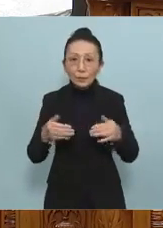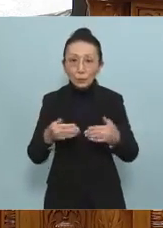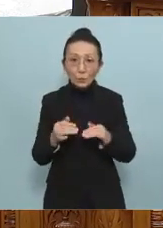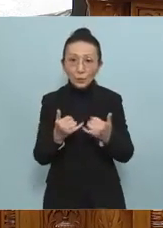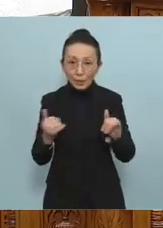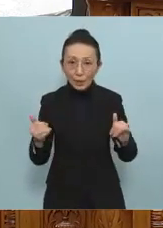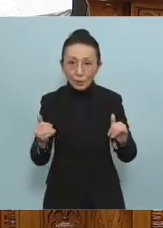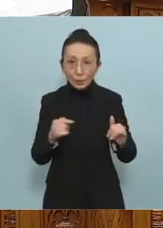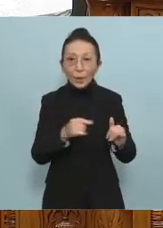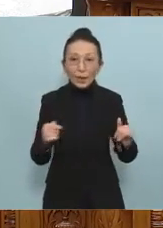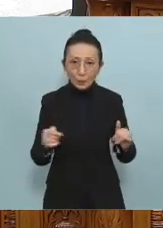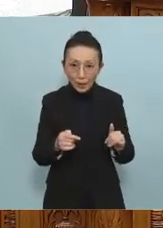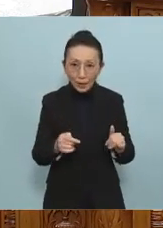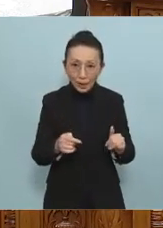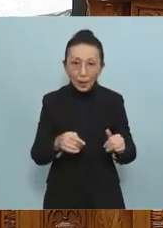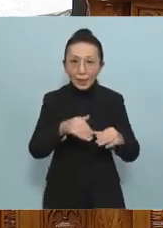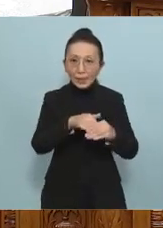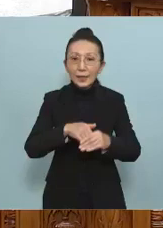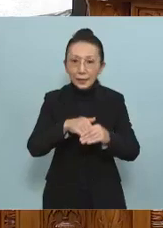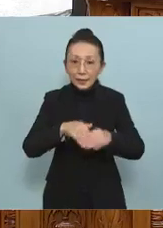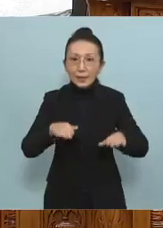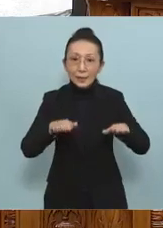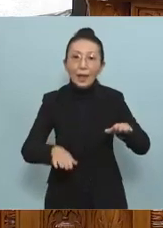同一賃金の導入など、